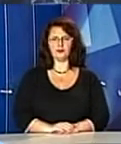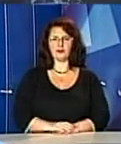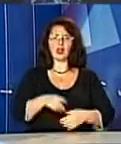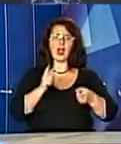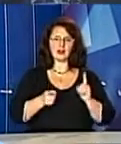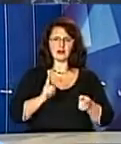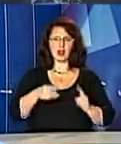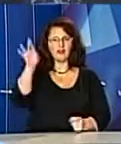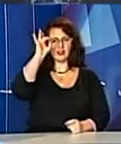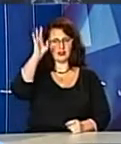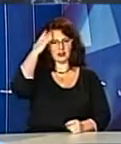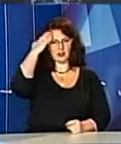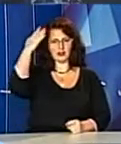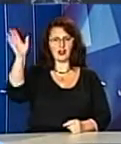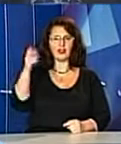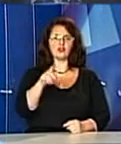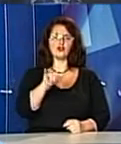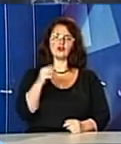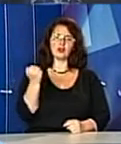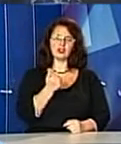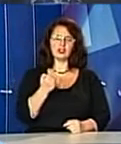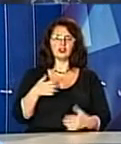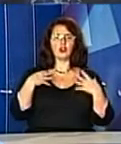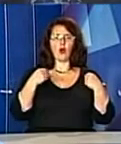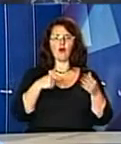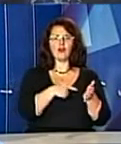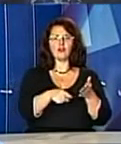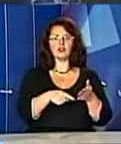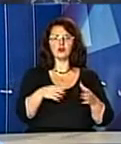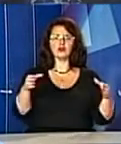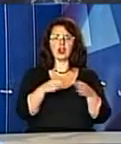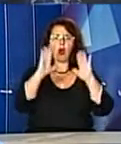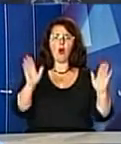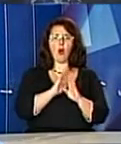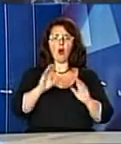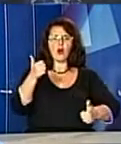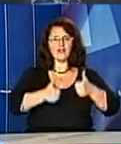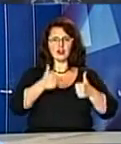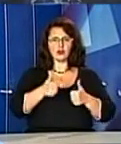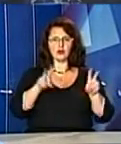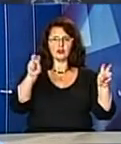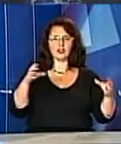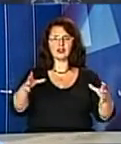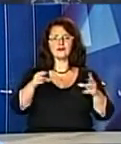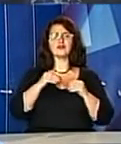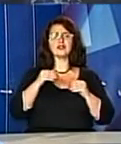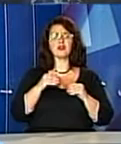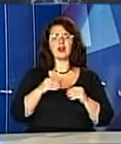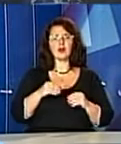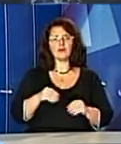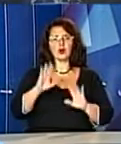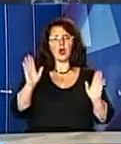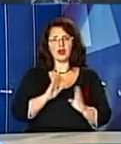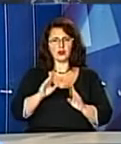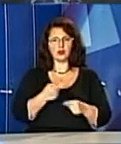Справжні таланти. Вихідними у Львові відбувся дитячо-юнацький хоровий фестиваль-конкурс «Співаємо разом». Цього року